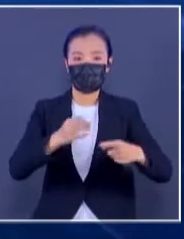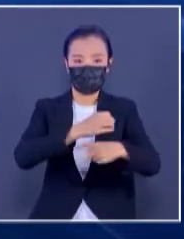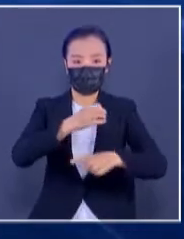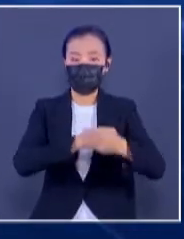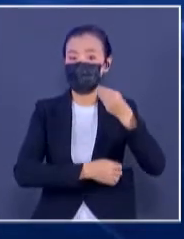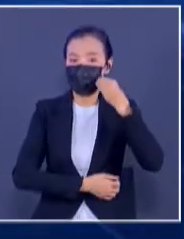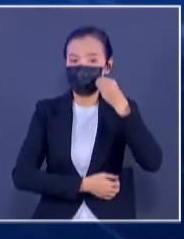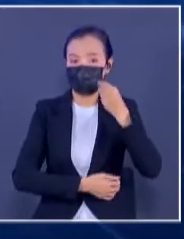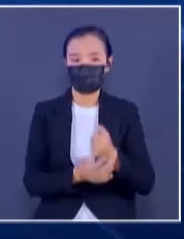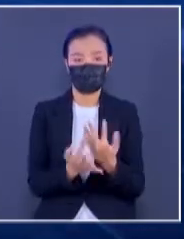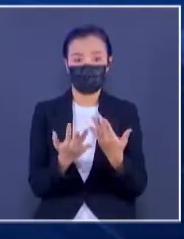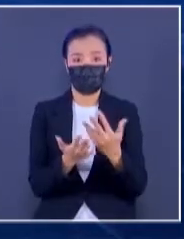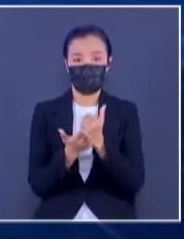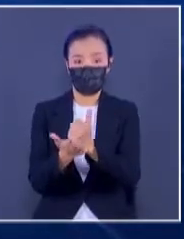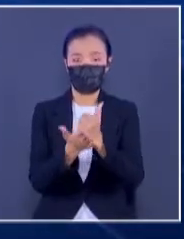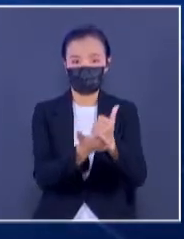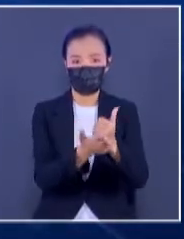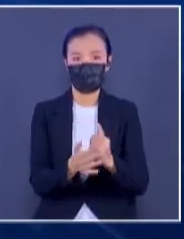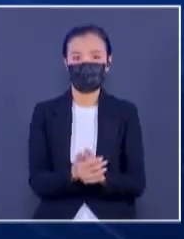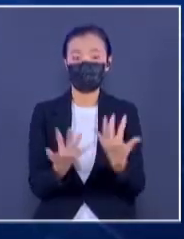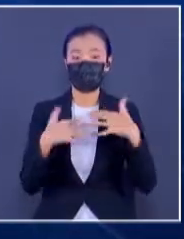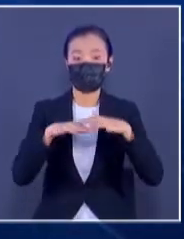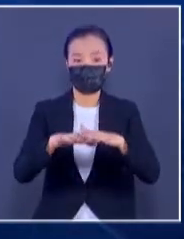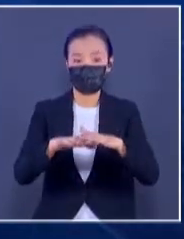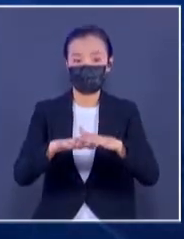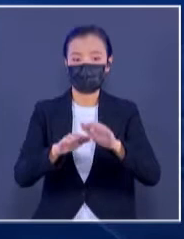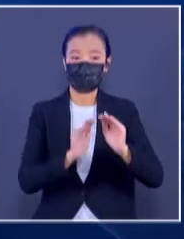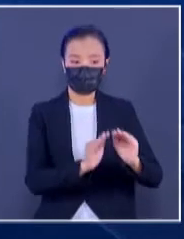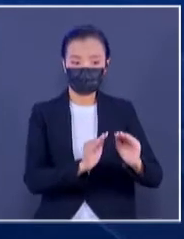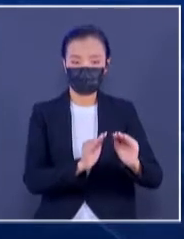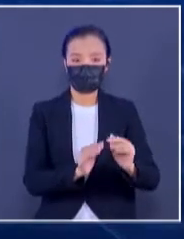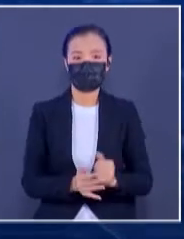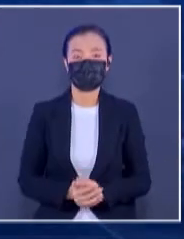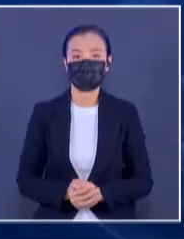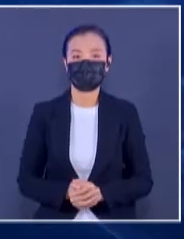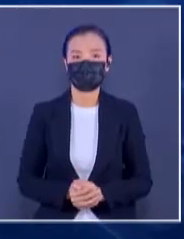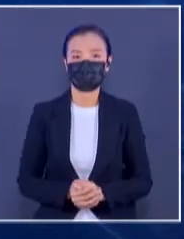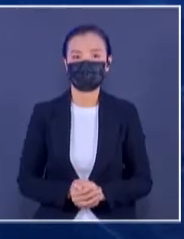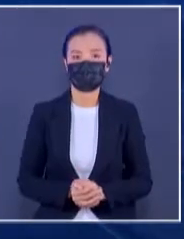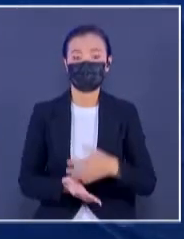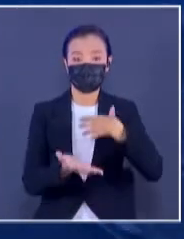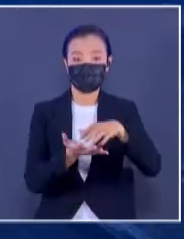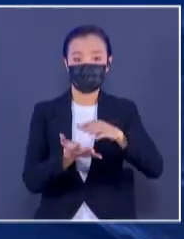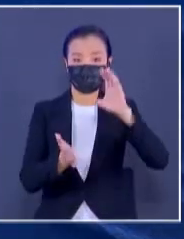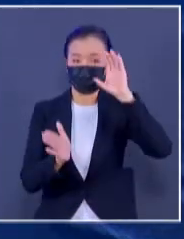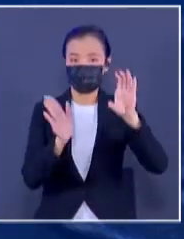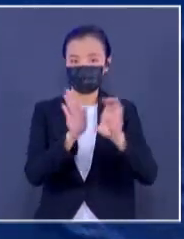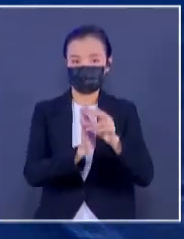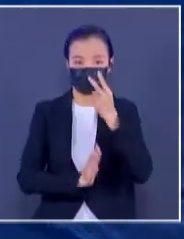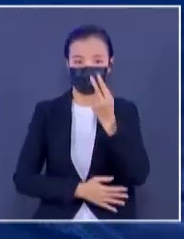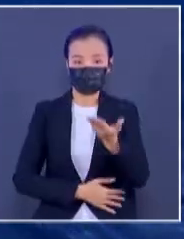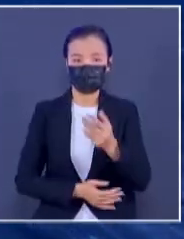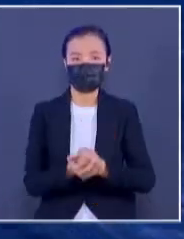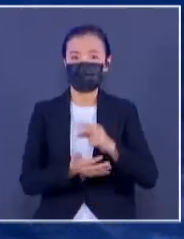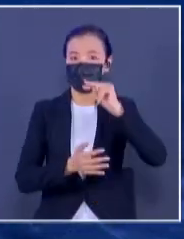ผมครับกำลังรอผู้ช่วยสะอ้านประสานงานมาเอาไปเก็บรักษาต่อไปพร้อมกับเปิดเผยภาพนี้ครับ